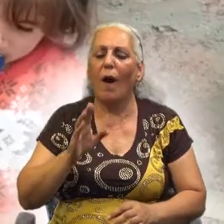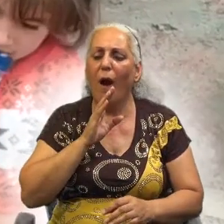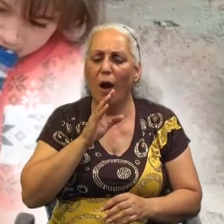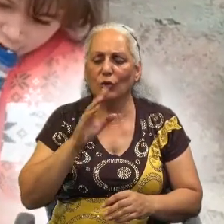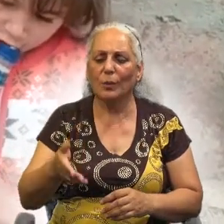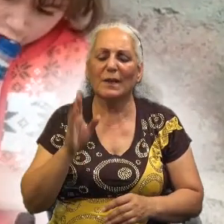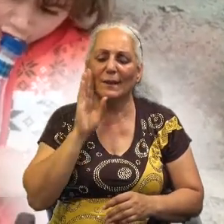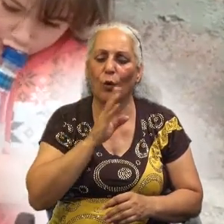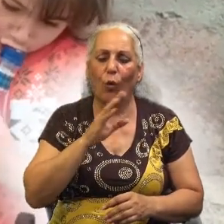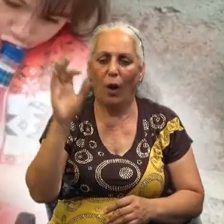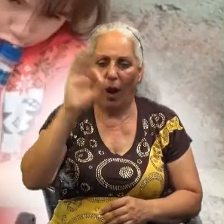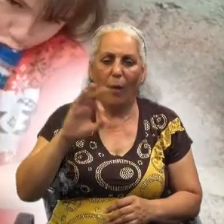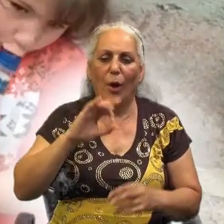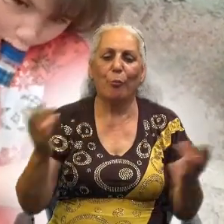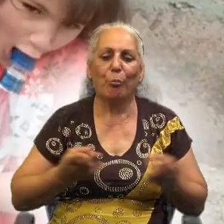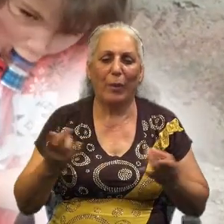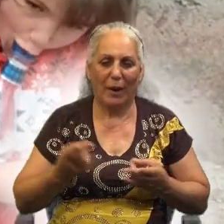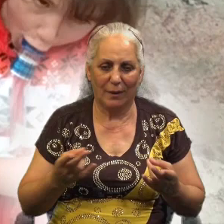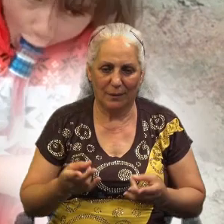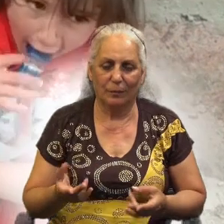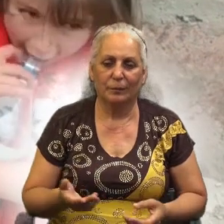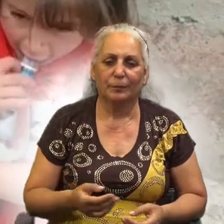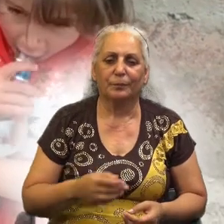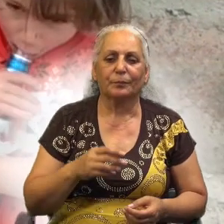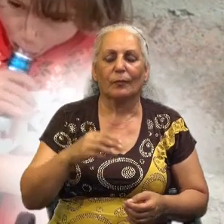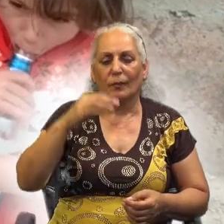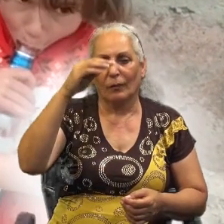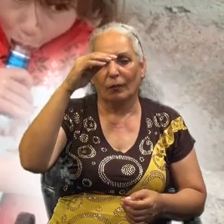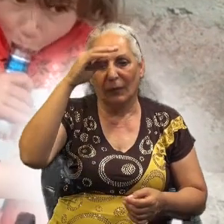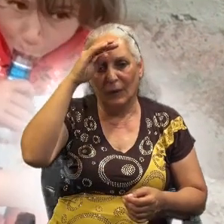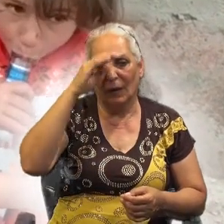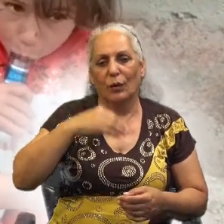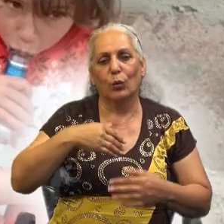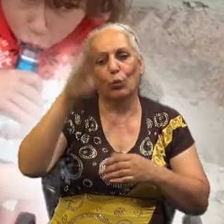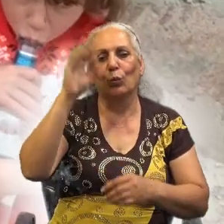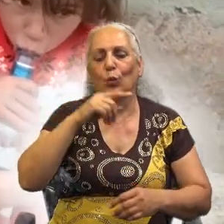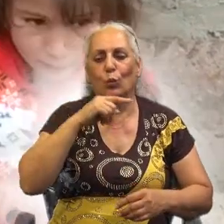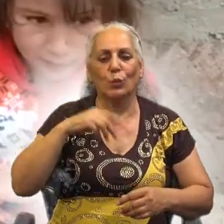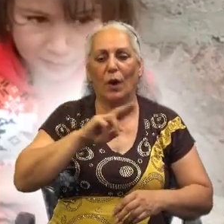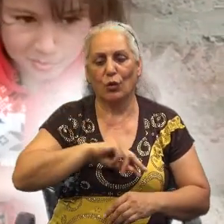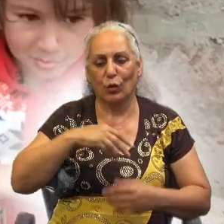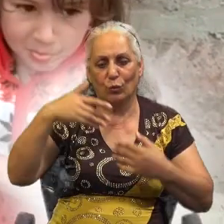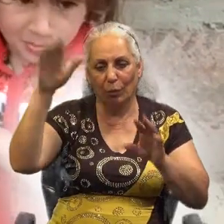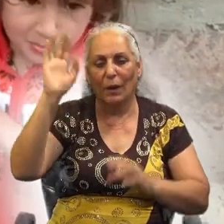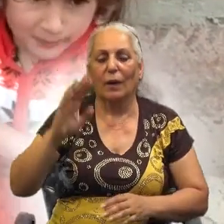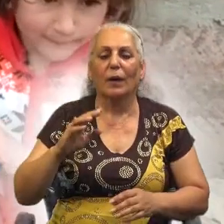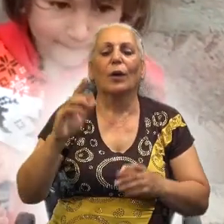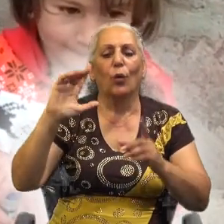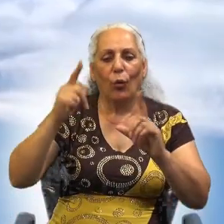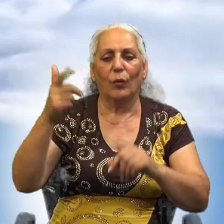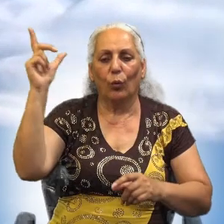Աղջիկը ծնողի համար անհրաժեշտ է։ Դրա փոփան, որ մեկ բանանեմ աղջիկը վերևից եդա։ Կիկակը հասնի